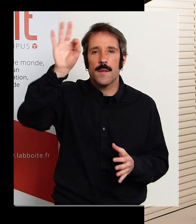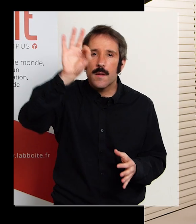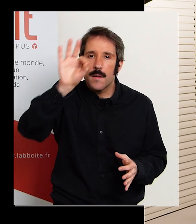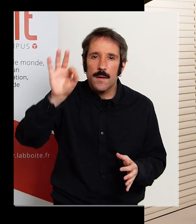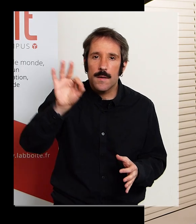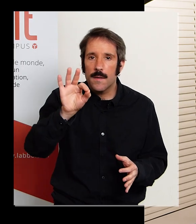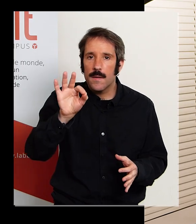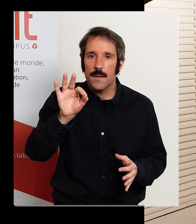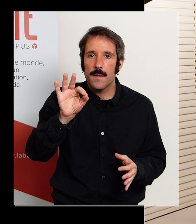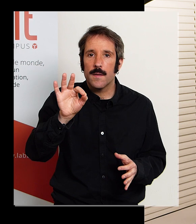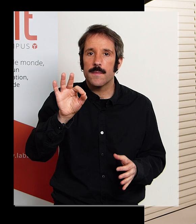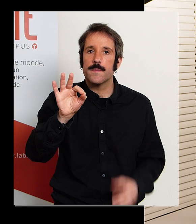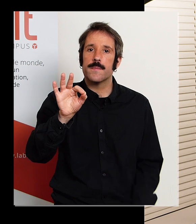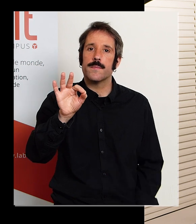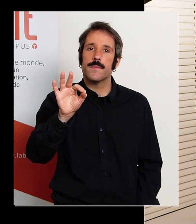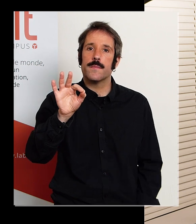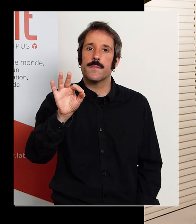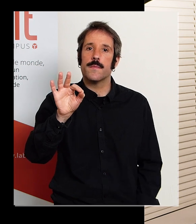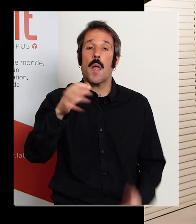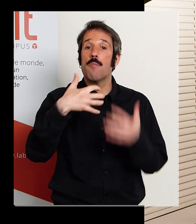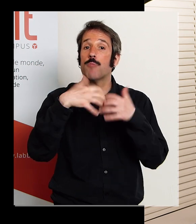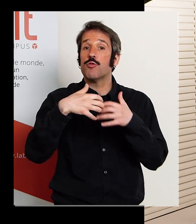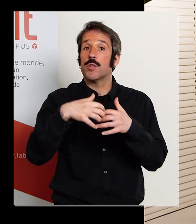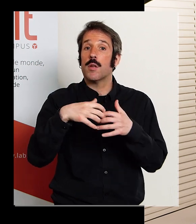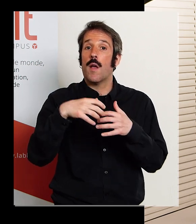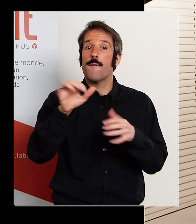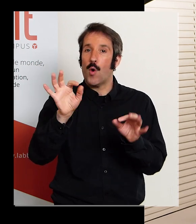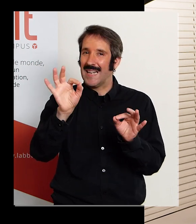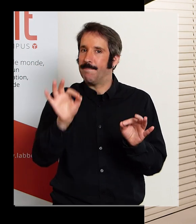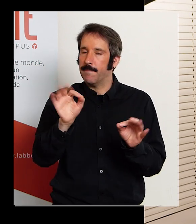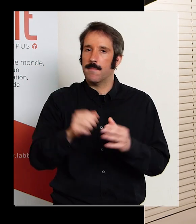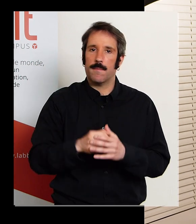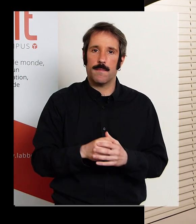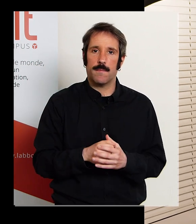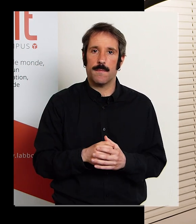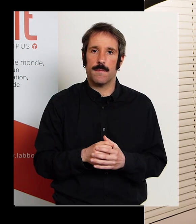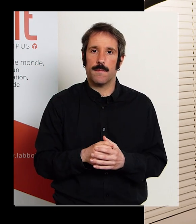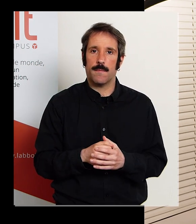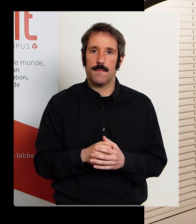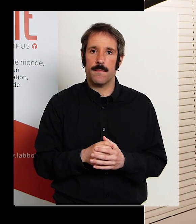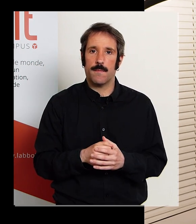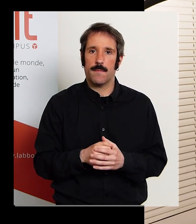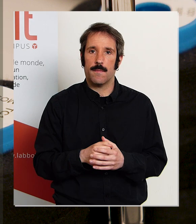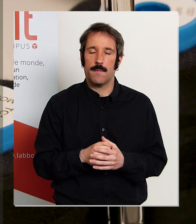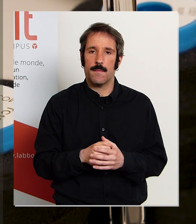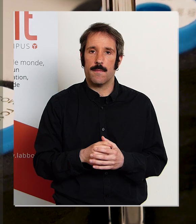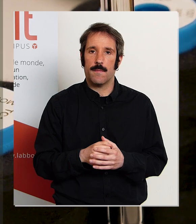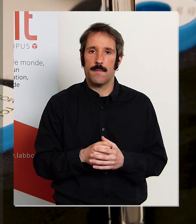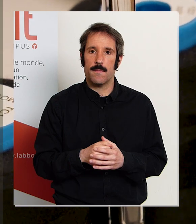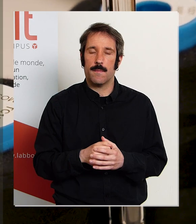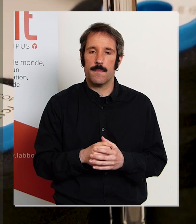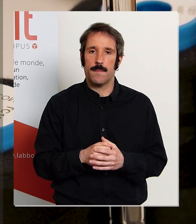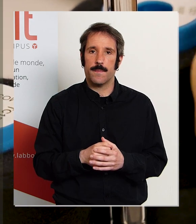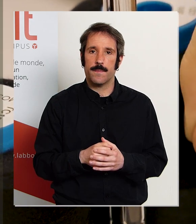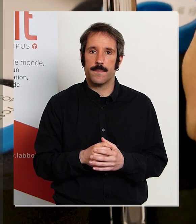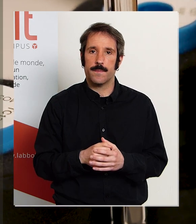Nous le faisons descendre, nous l'emmenons sur la machine, il faut le faire clipser à l'intérieur.